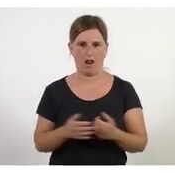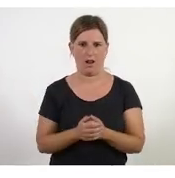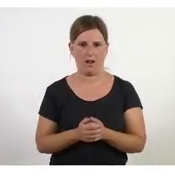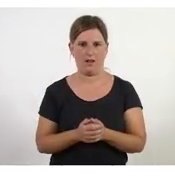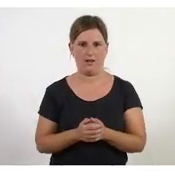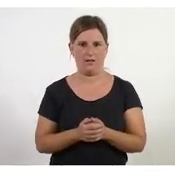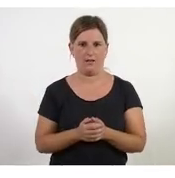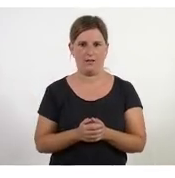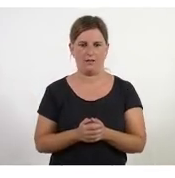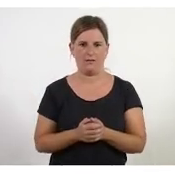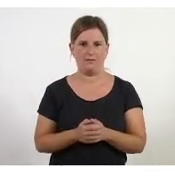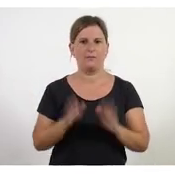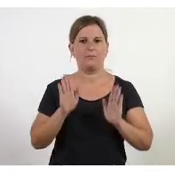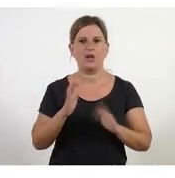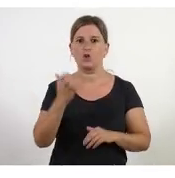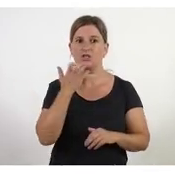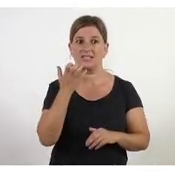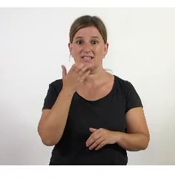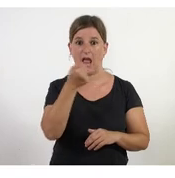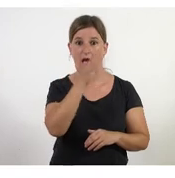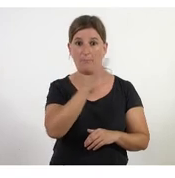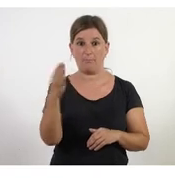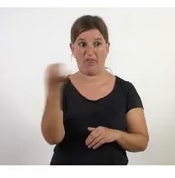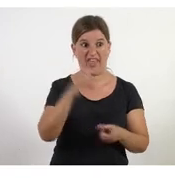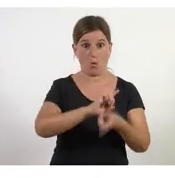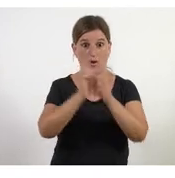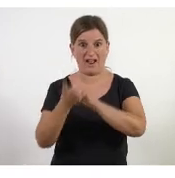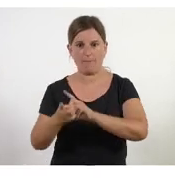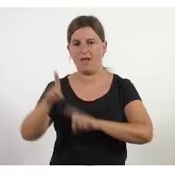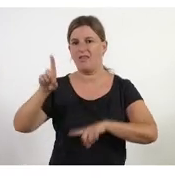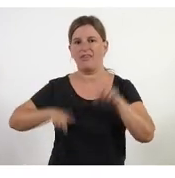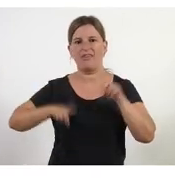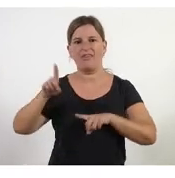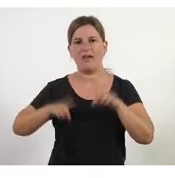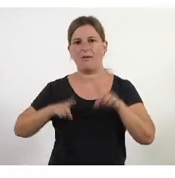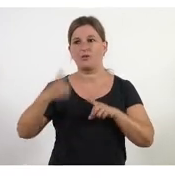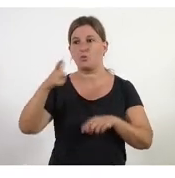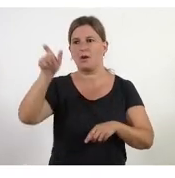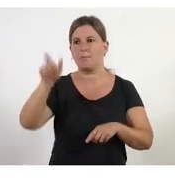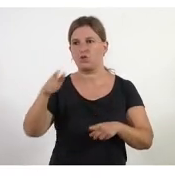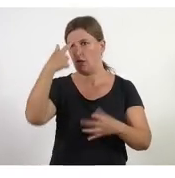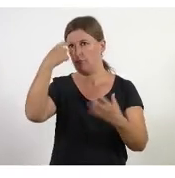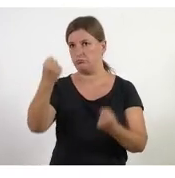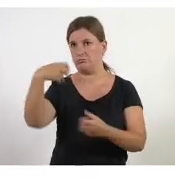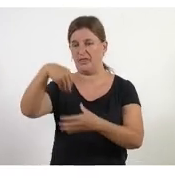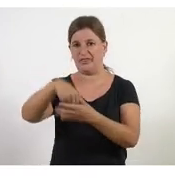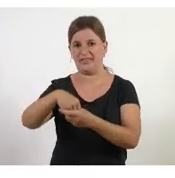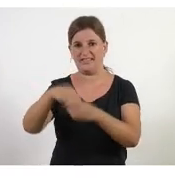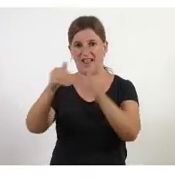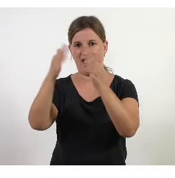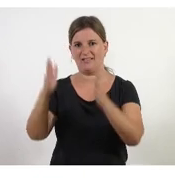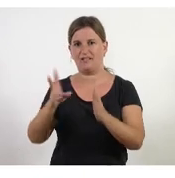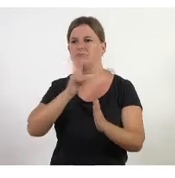d'entrada, si hem de canviar d'aplicacions, ve donada per una persona dintre de l'entitat que